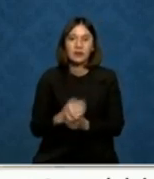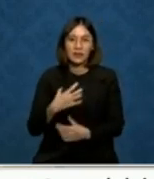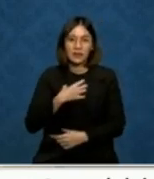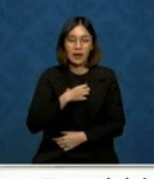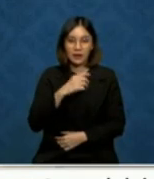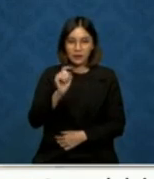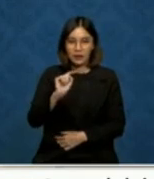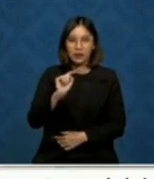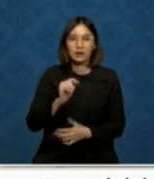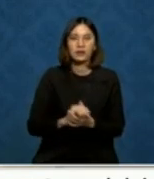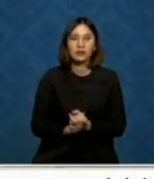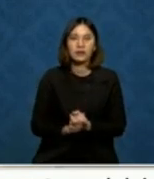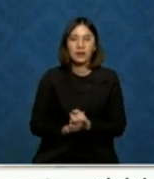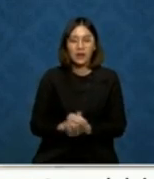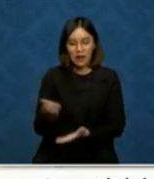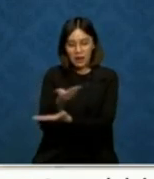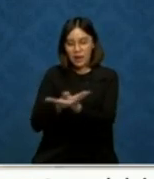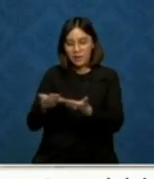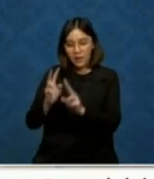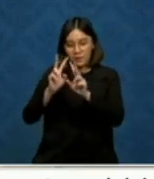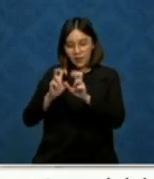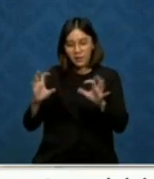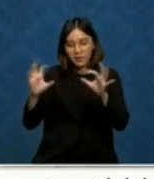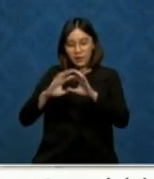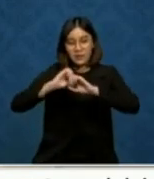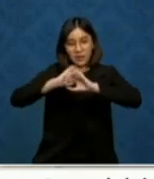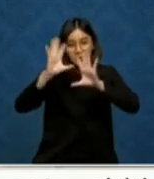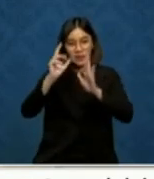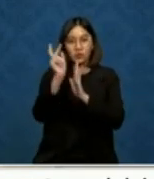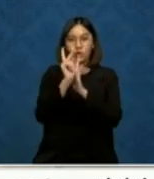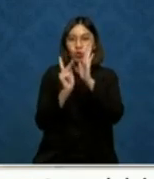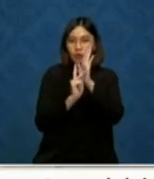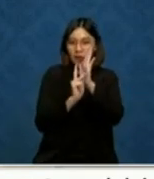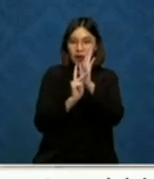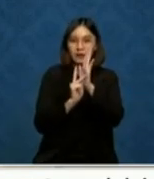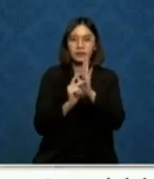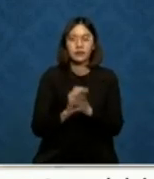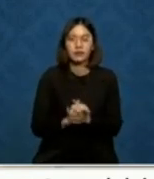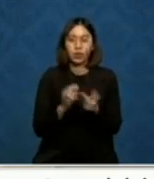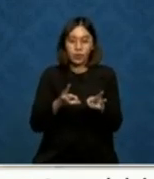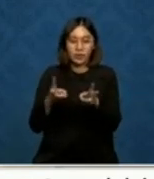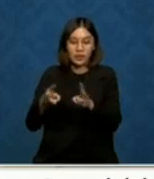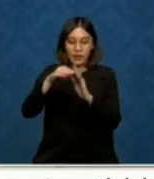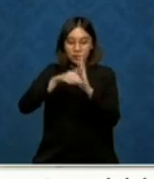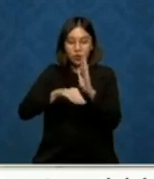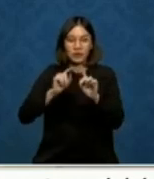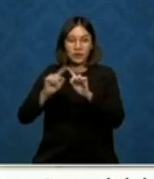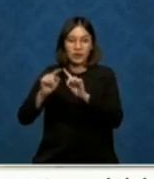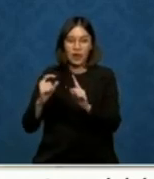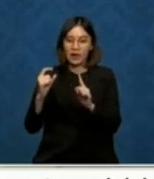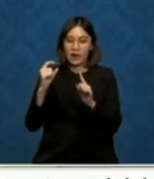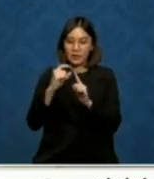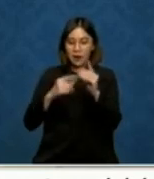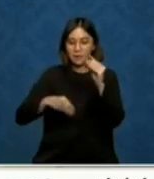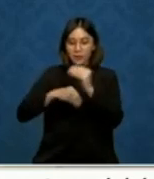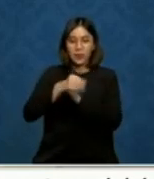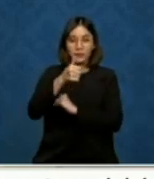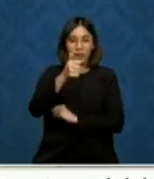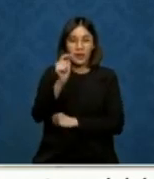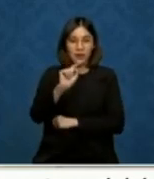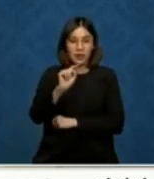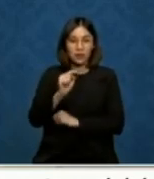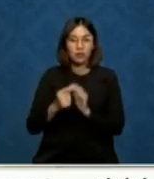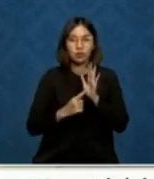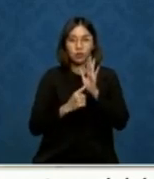จะให้ไปดูเรื่องความชัดเจนของกฎหมายและขอบเขตนะครับอาจจะนิยามเพิ่มเติมด้วยก็ได้ครับ